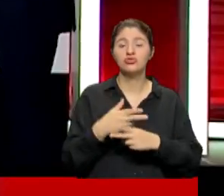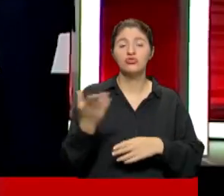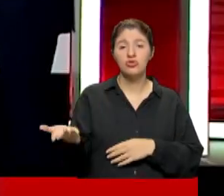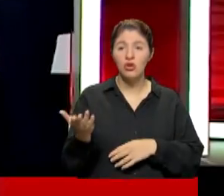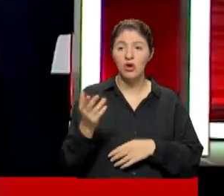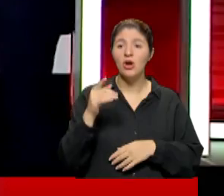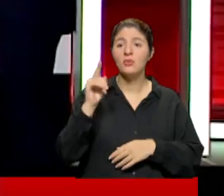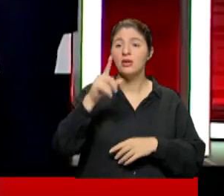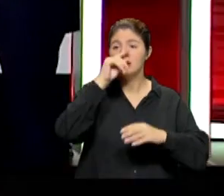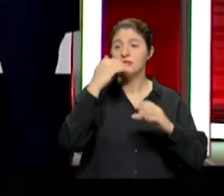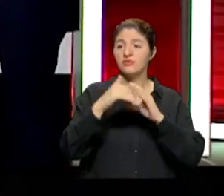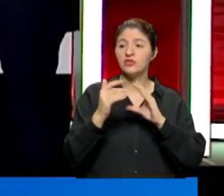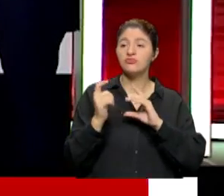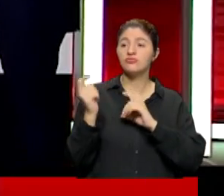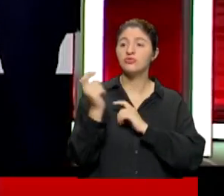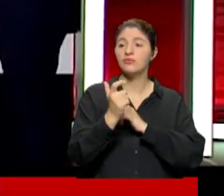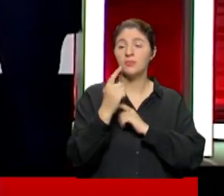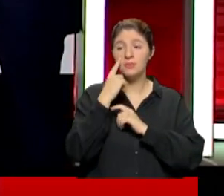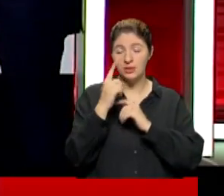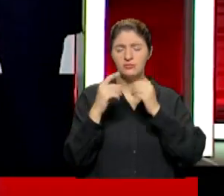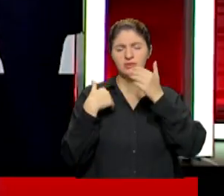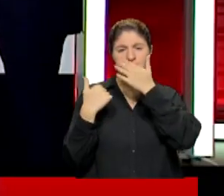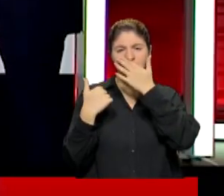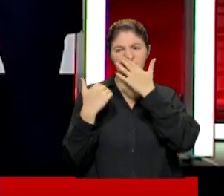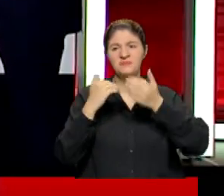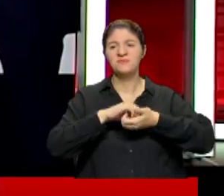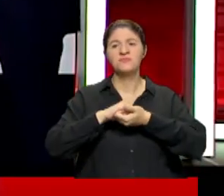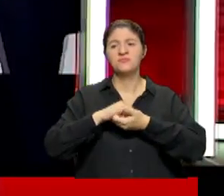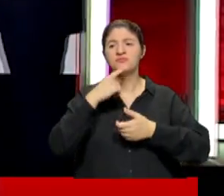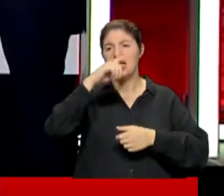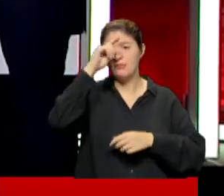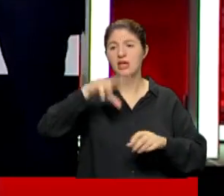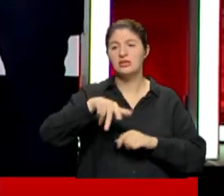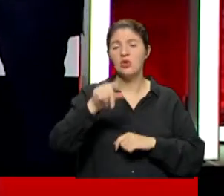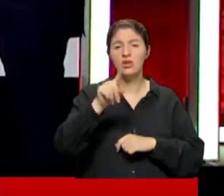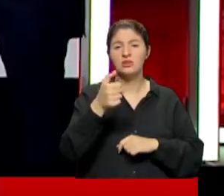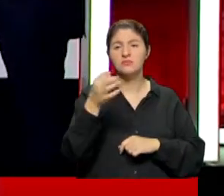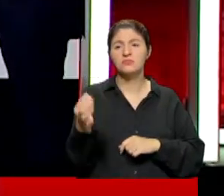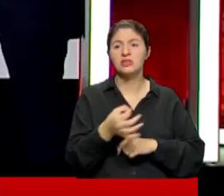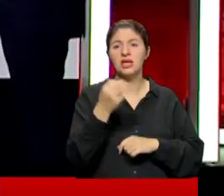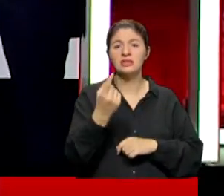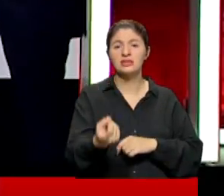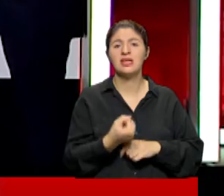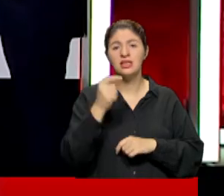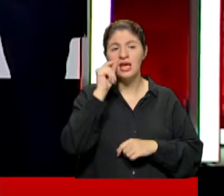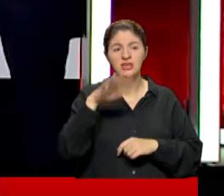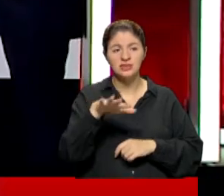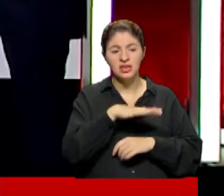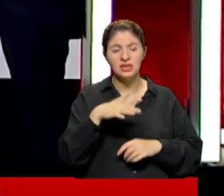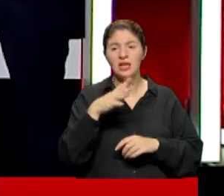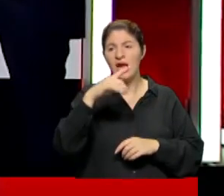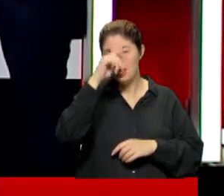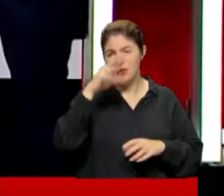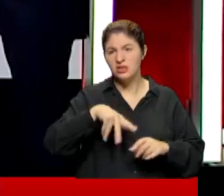bu tweetin karşılığı bak samimi söylüyorum tam bir emek hırsızlığıdır 16 milyar saat insanın emeğinin